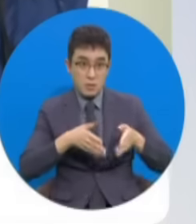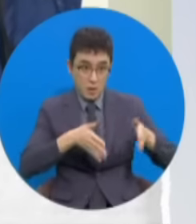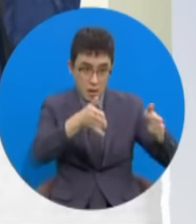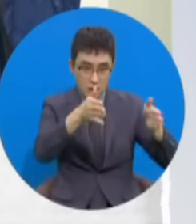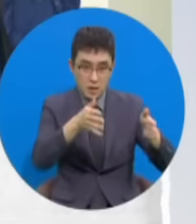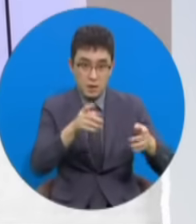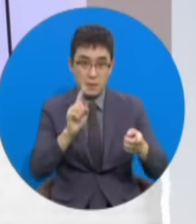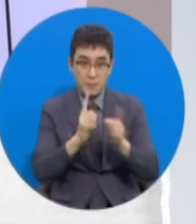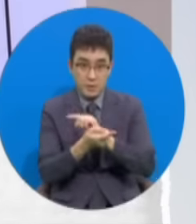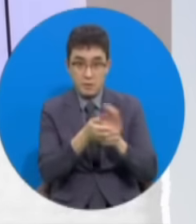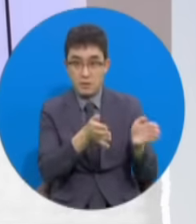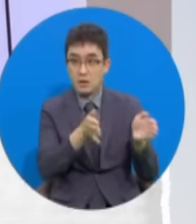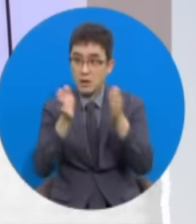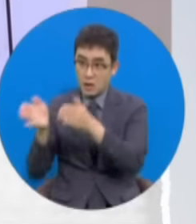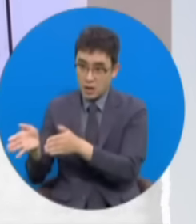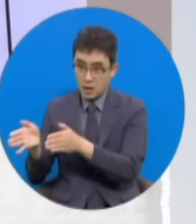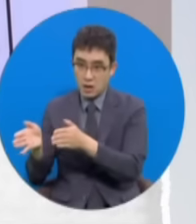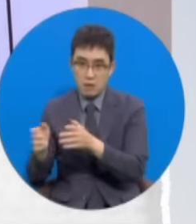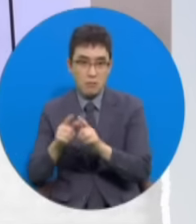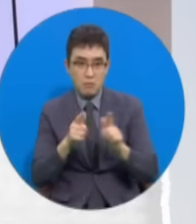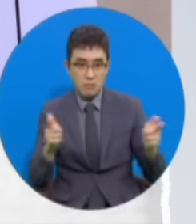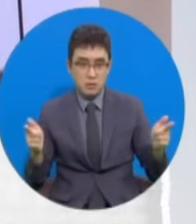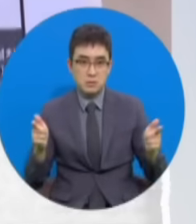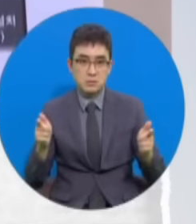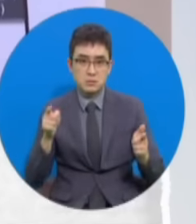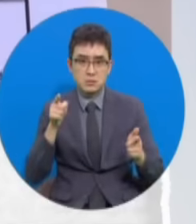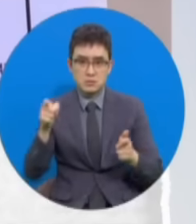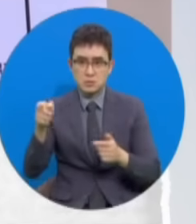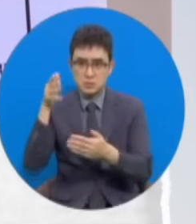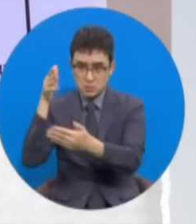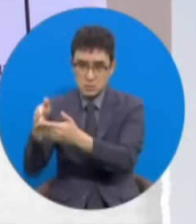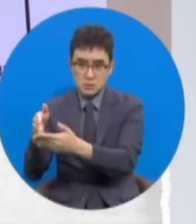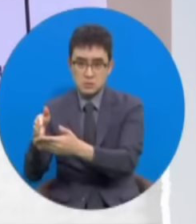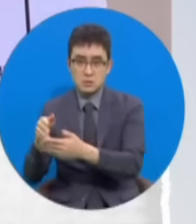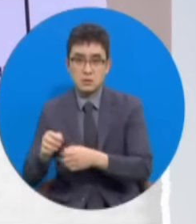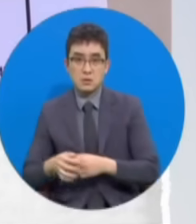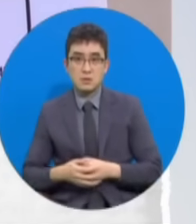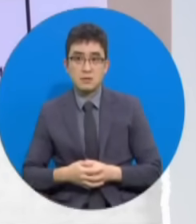가든 종점의 땅은 오르지 않는다. 이게 팩트예요. 네.